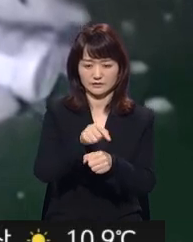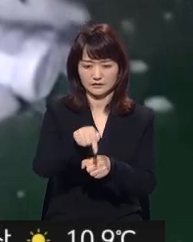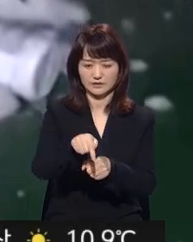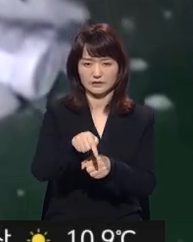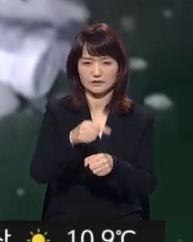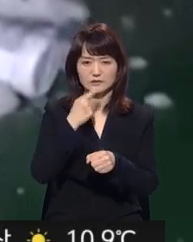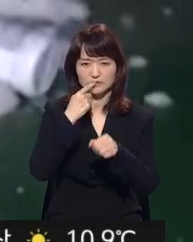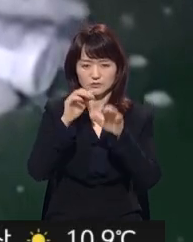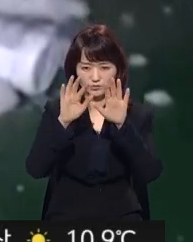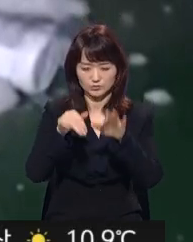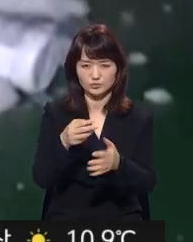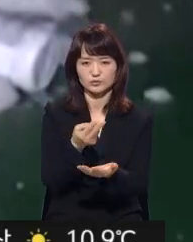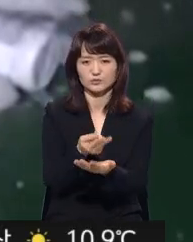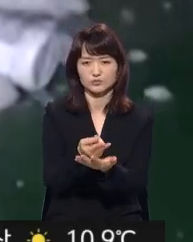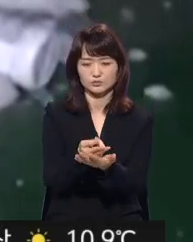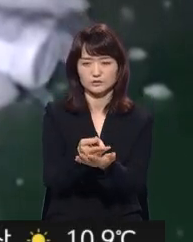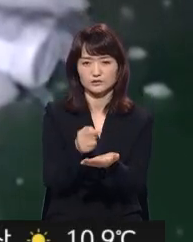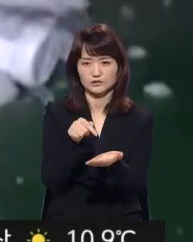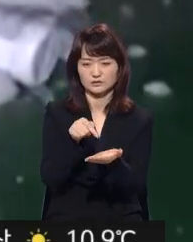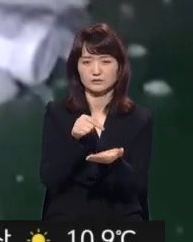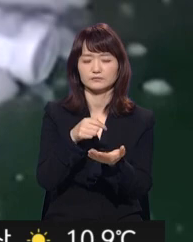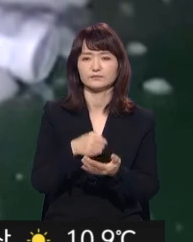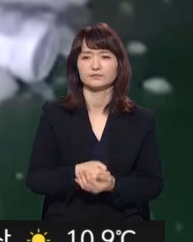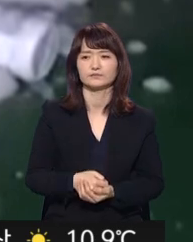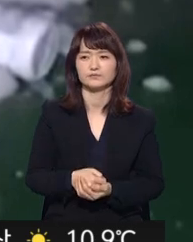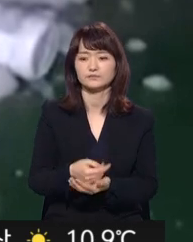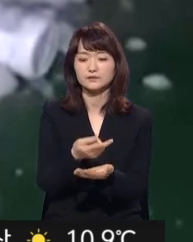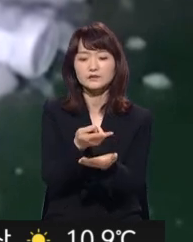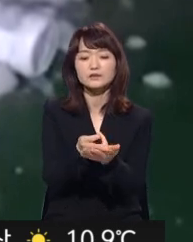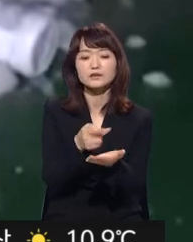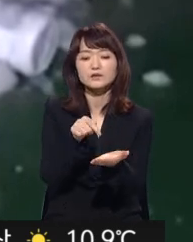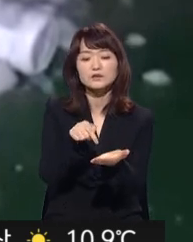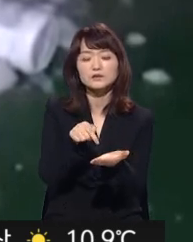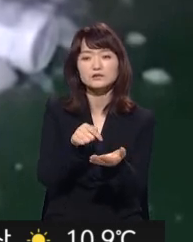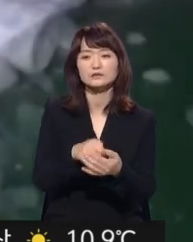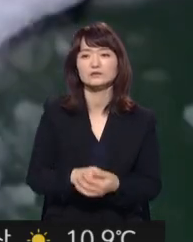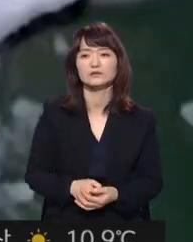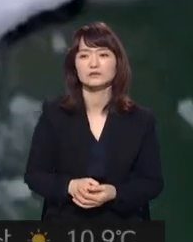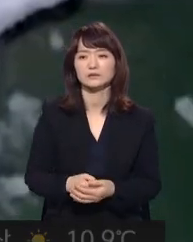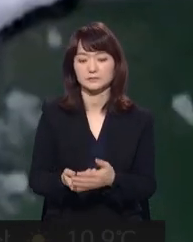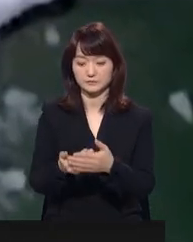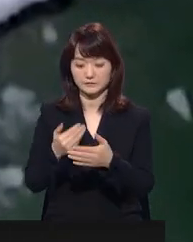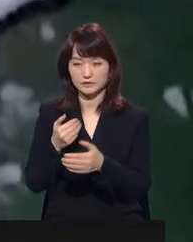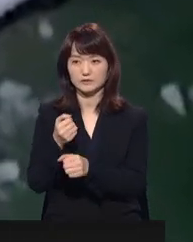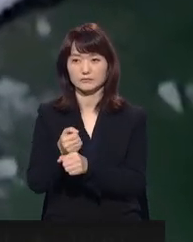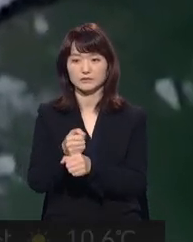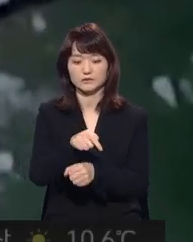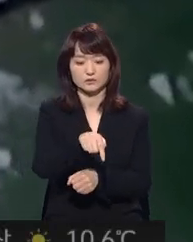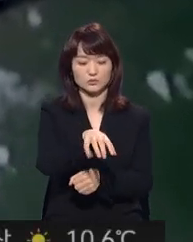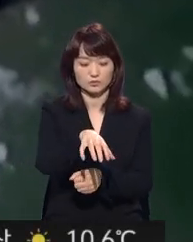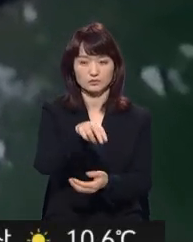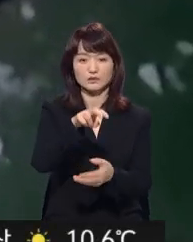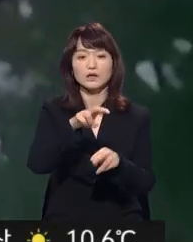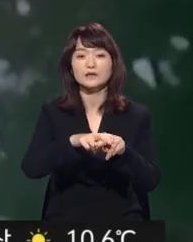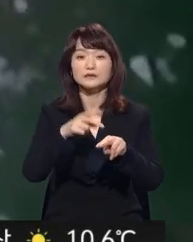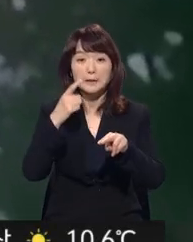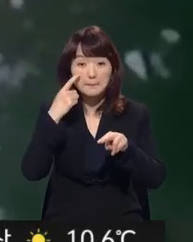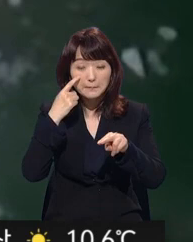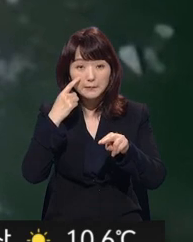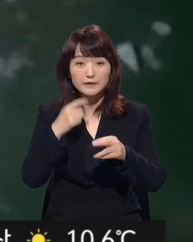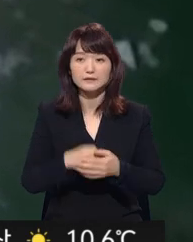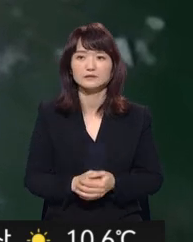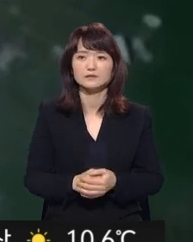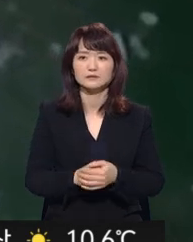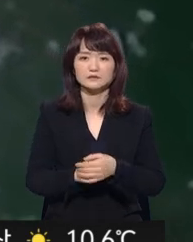부릅니다 이제 여기 눈치인데 여기에 본인이 미리 만들어 놓고 여기 앉아 보라라고 하고 당시